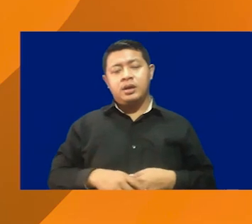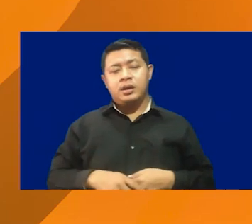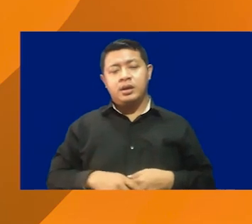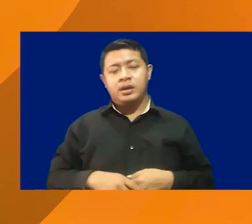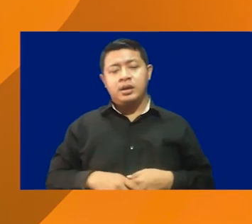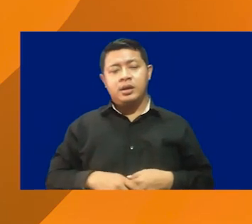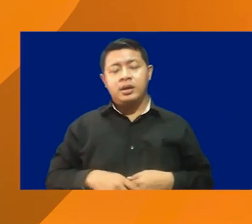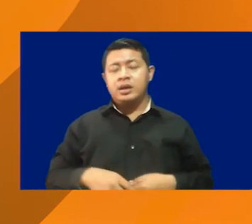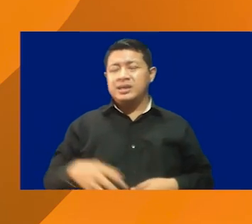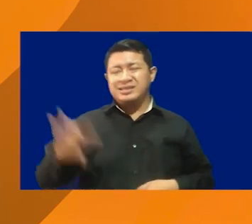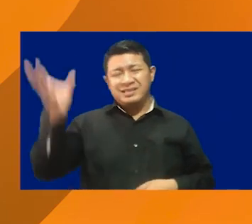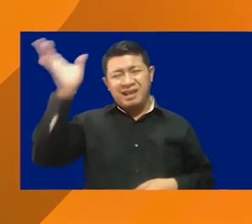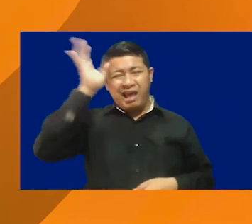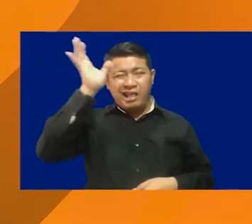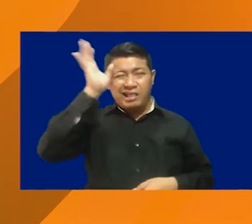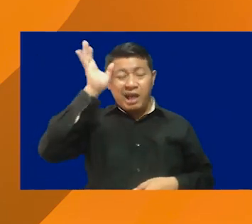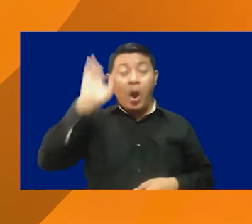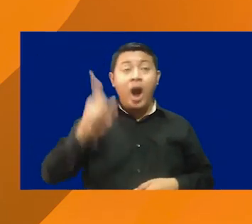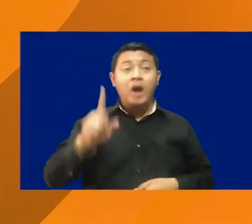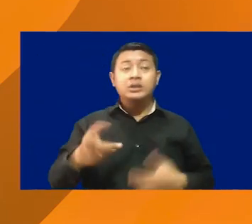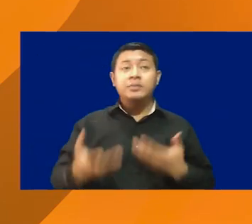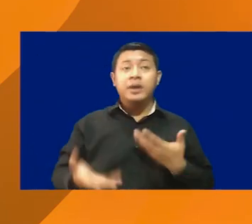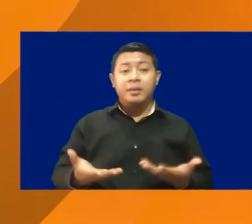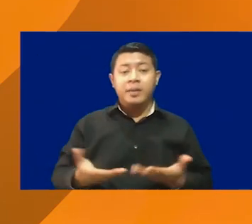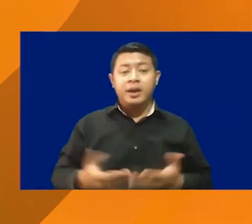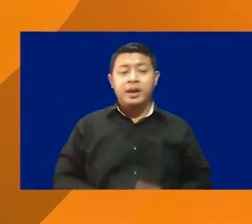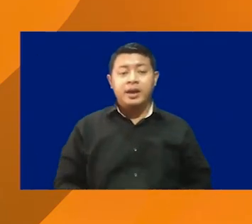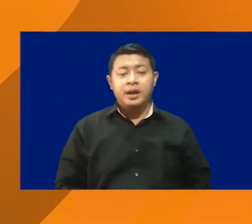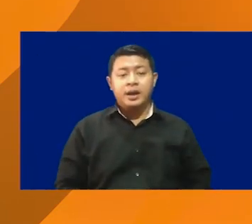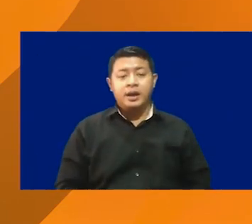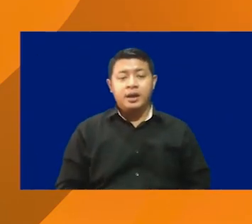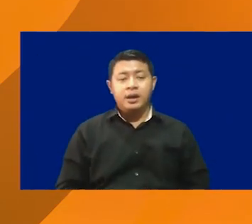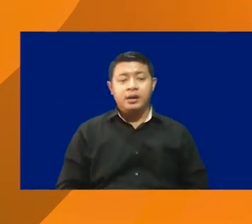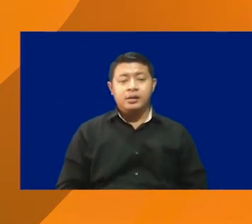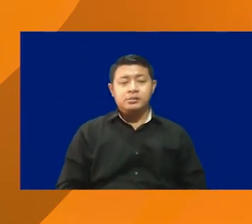Tapi saya gak tahu harus gimana.